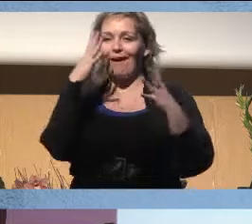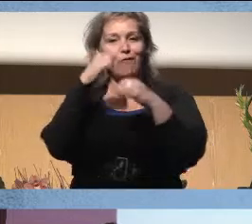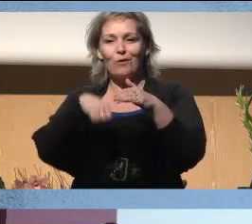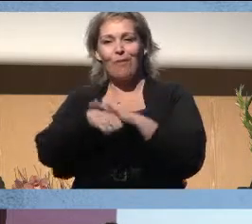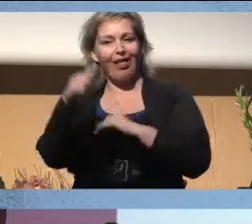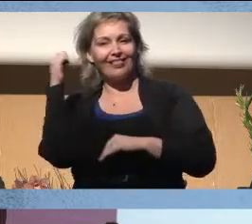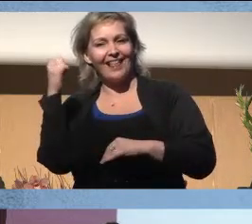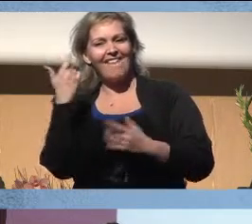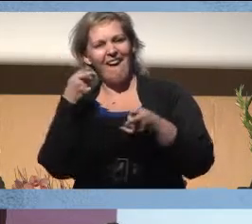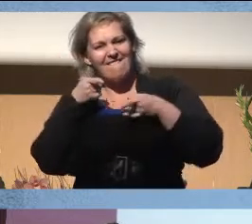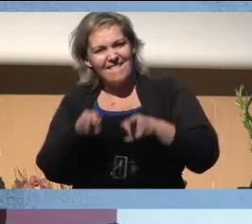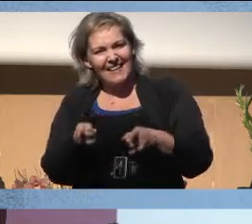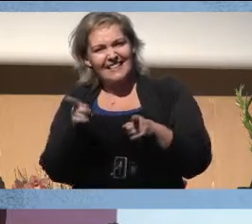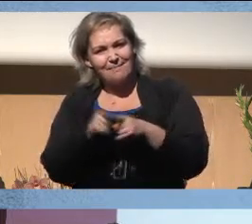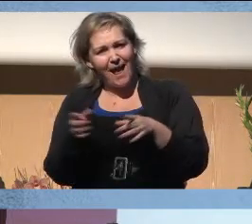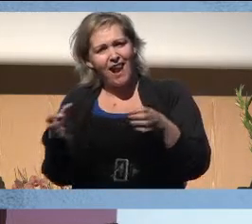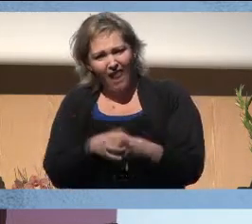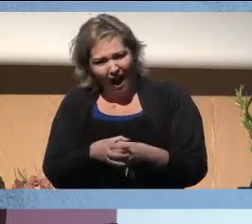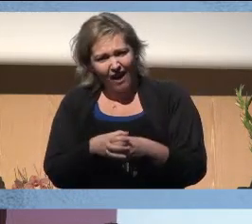Vad är vitsen med